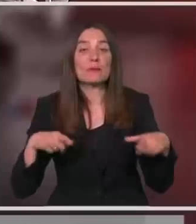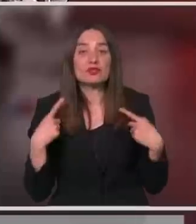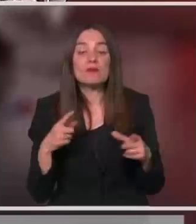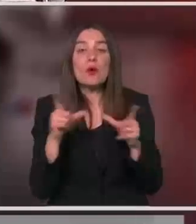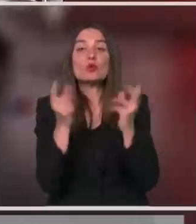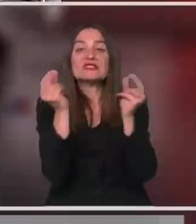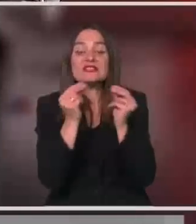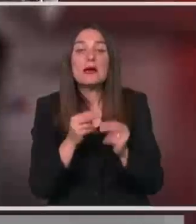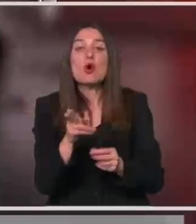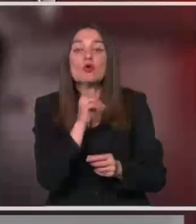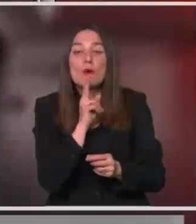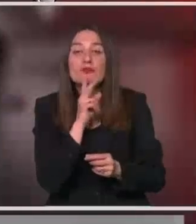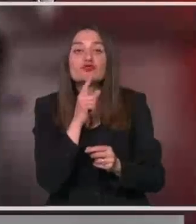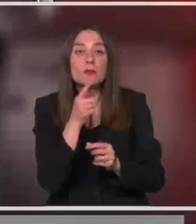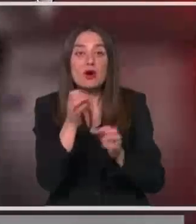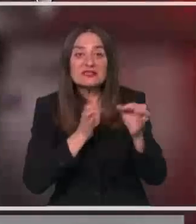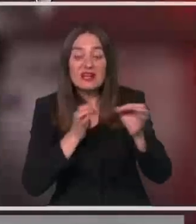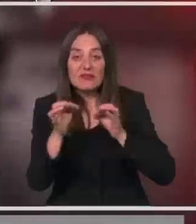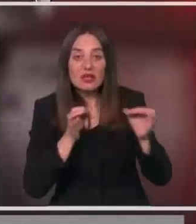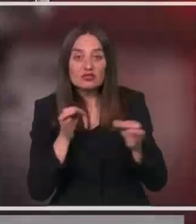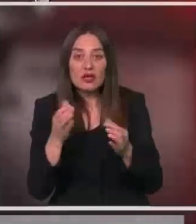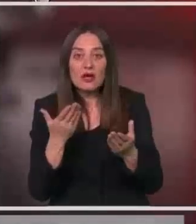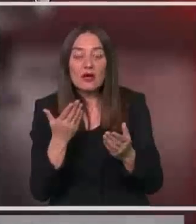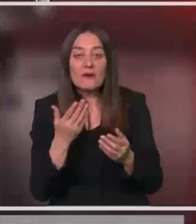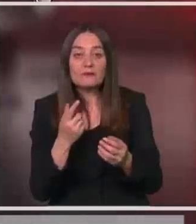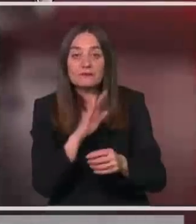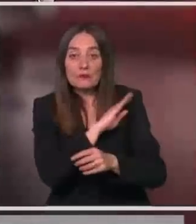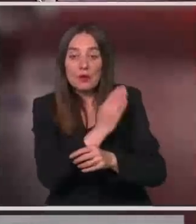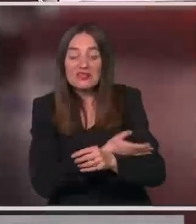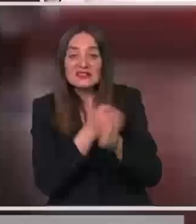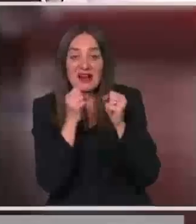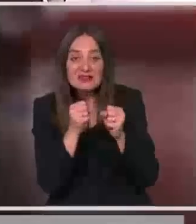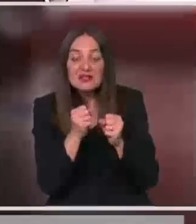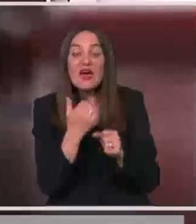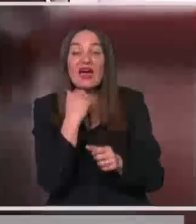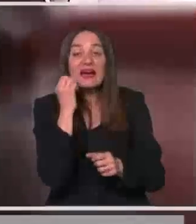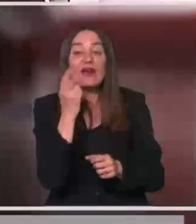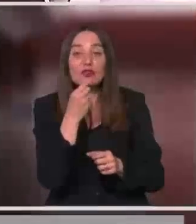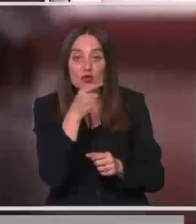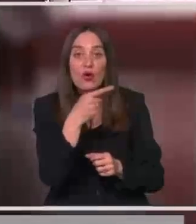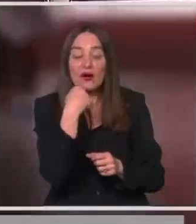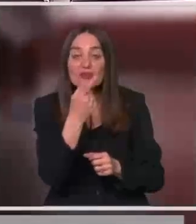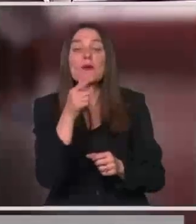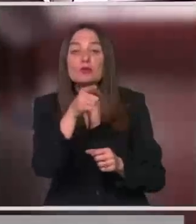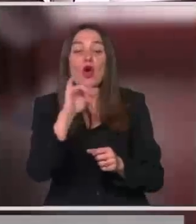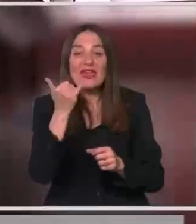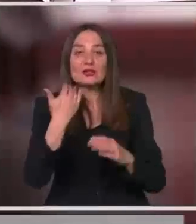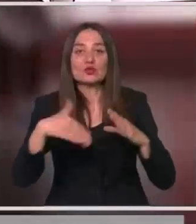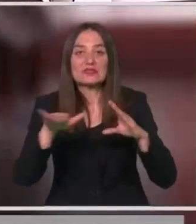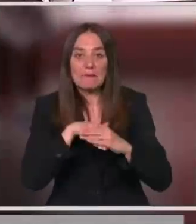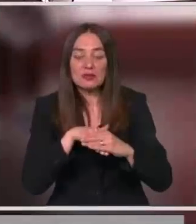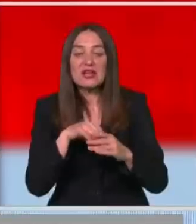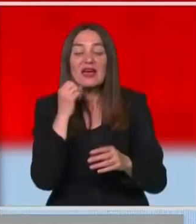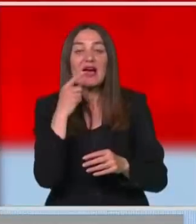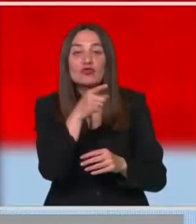u sistemu u kome ćemo strateške potencijale zadržati. A kad to kažem, to jesu zaposleni.